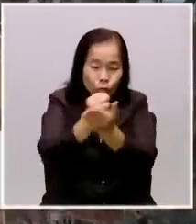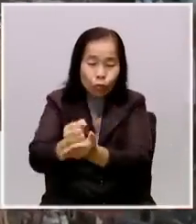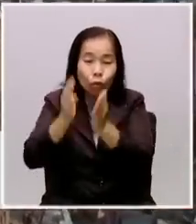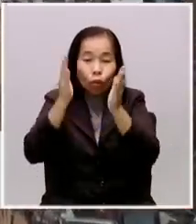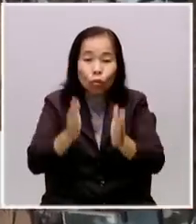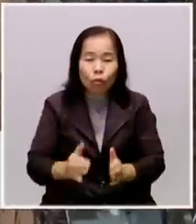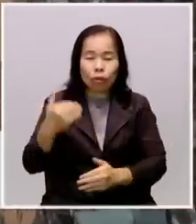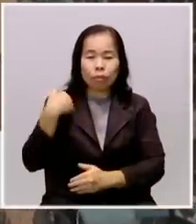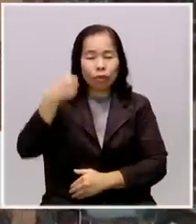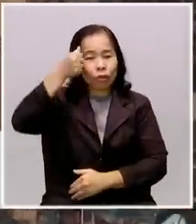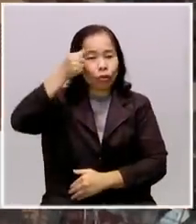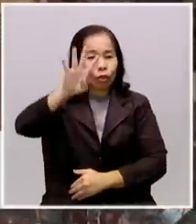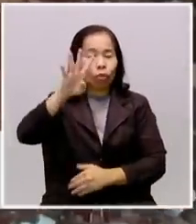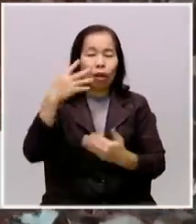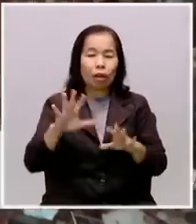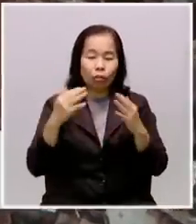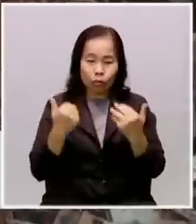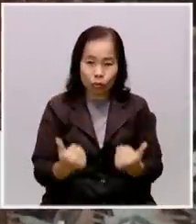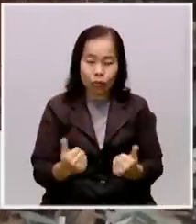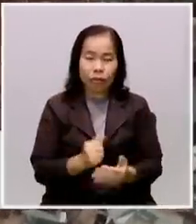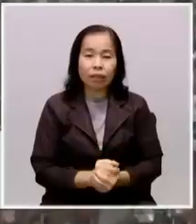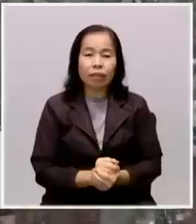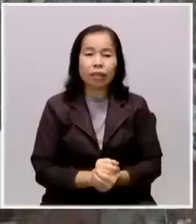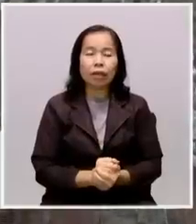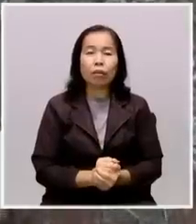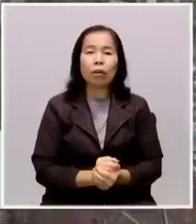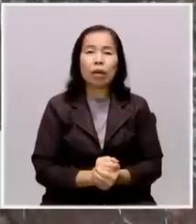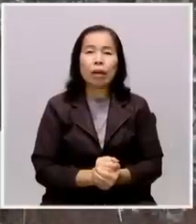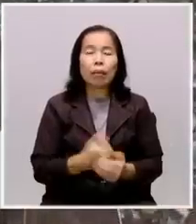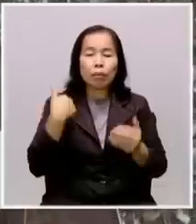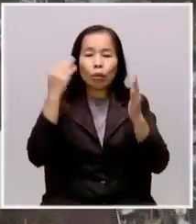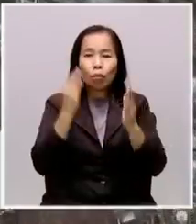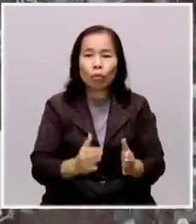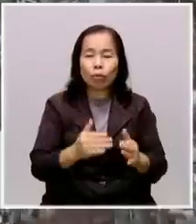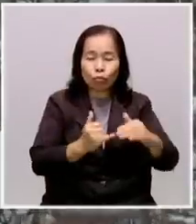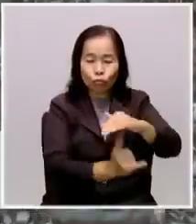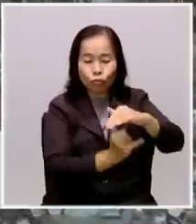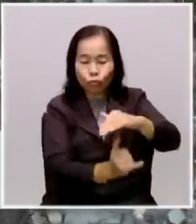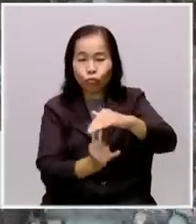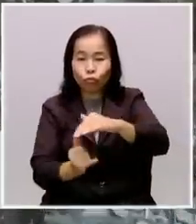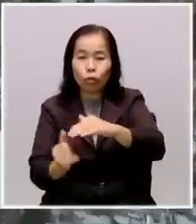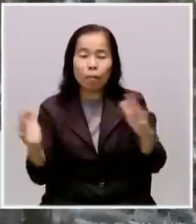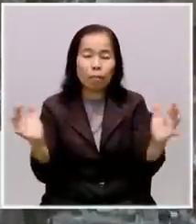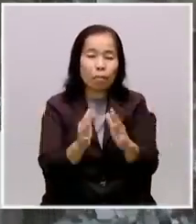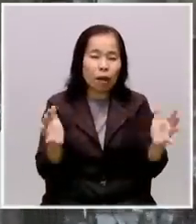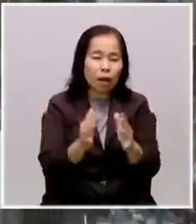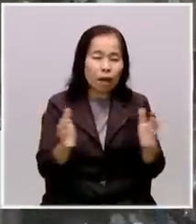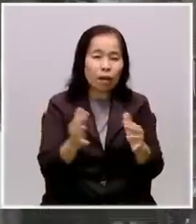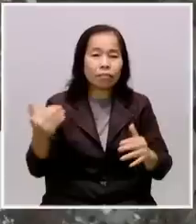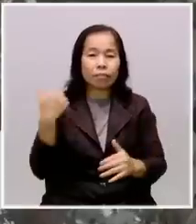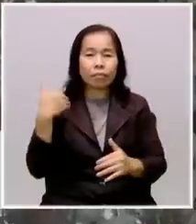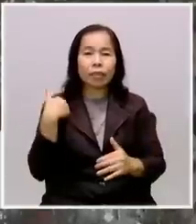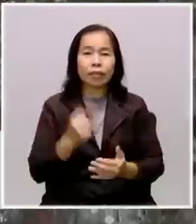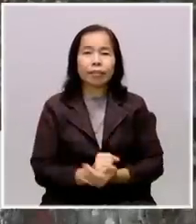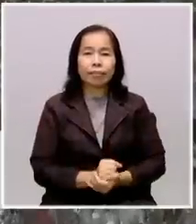นี้ 9กุมภาพันธ์2566ความหวังพบผู้รอชีวิตติดอยู่ใต้ซากตึกนั้นเลือนรางลงทุก